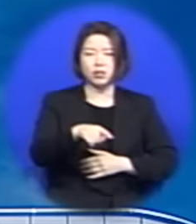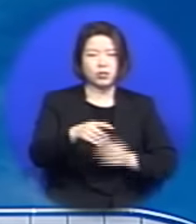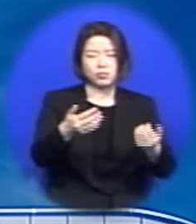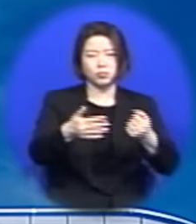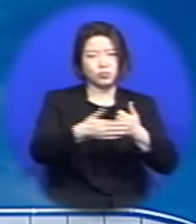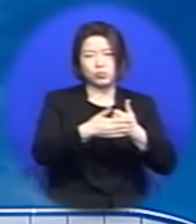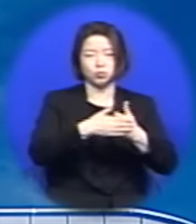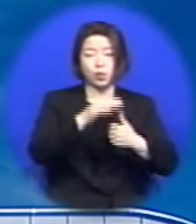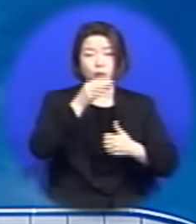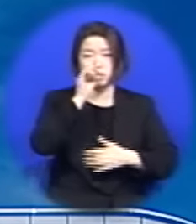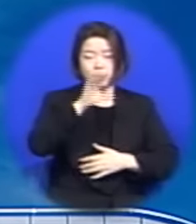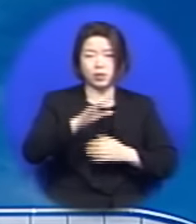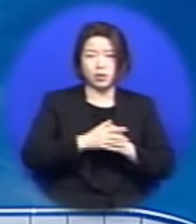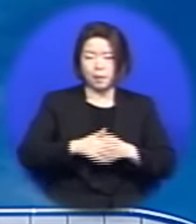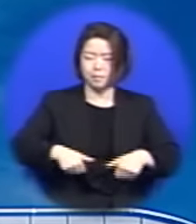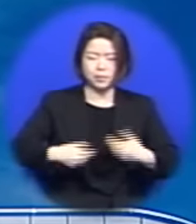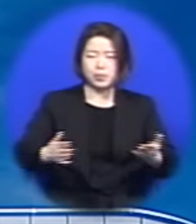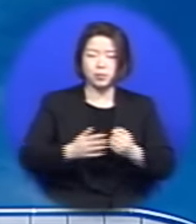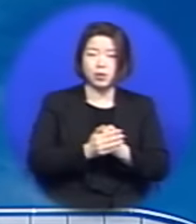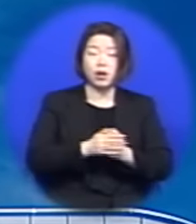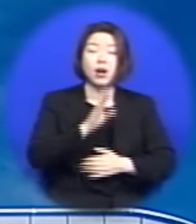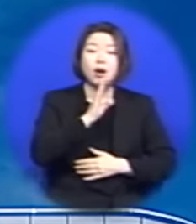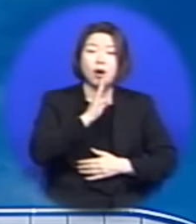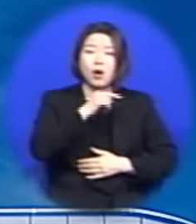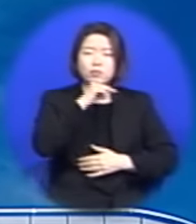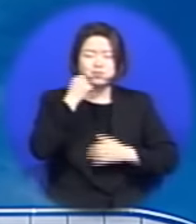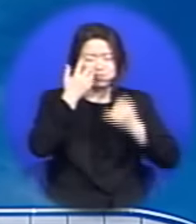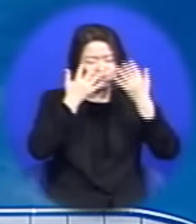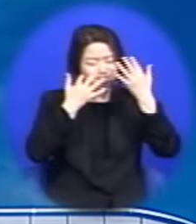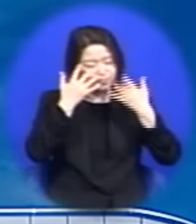없고 정말 피눈물을 흘리시는